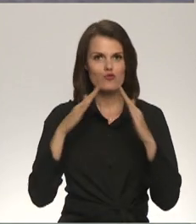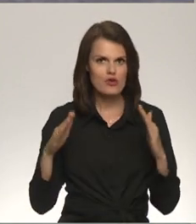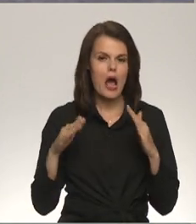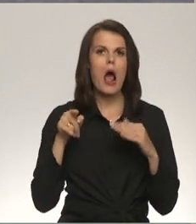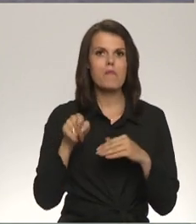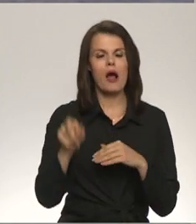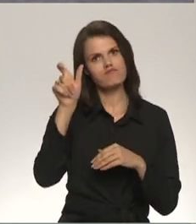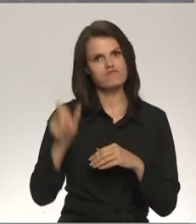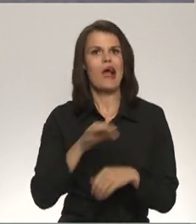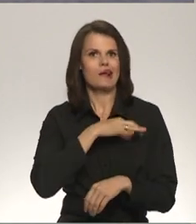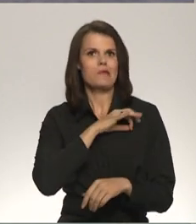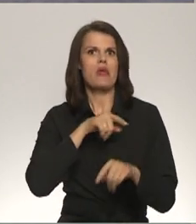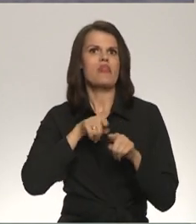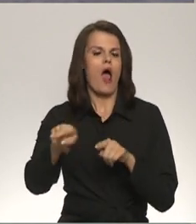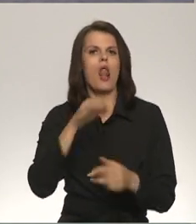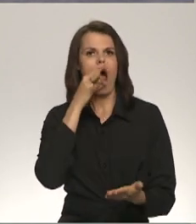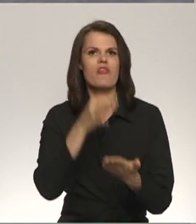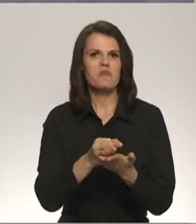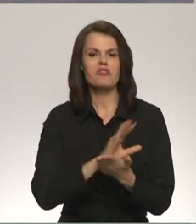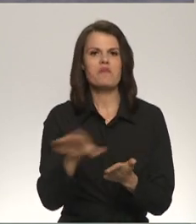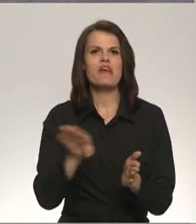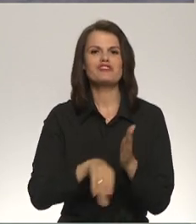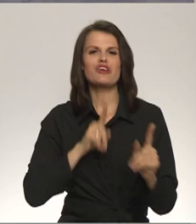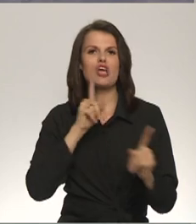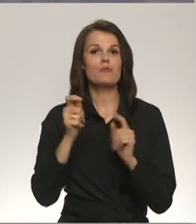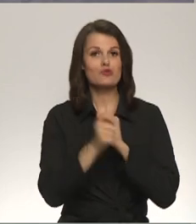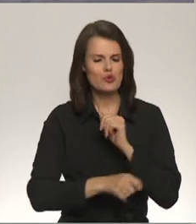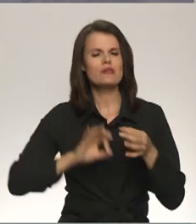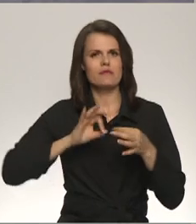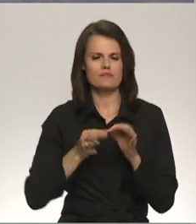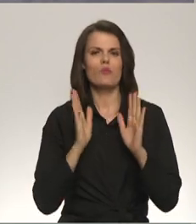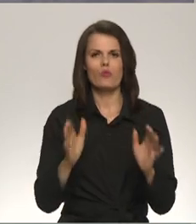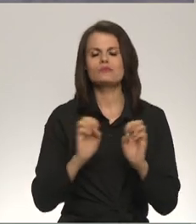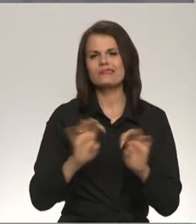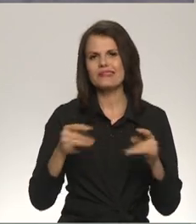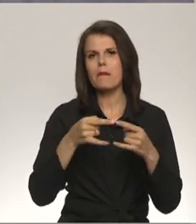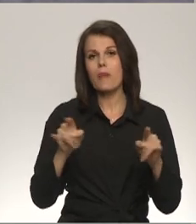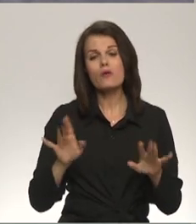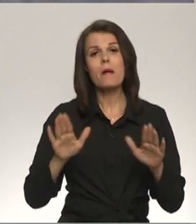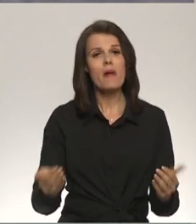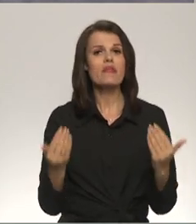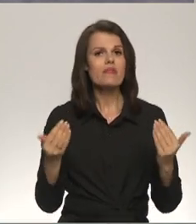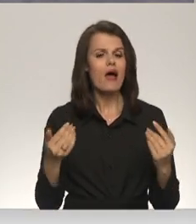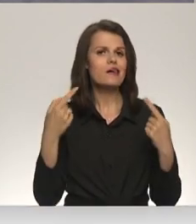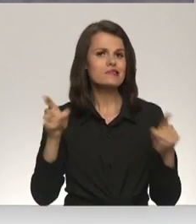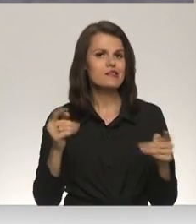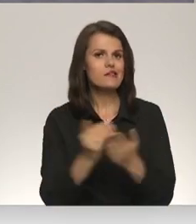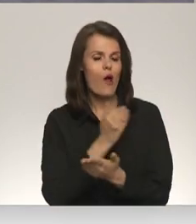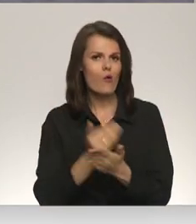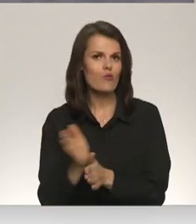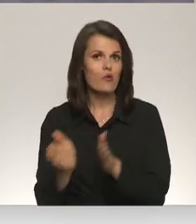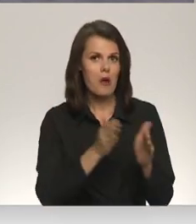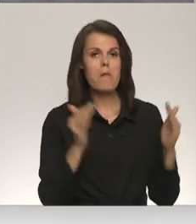ne administratīvie sodi. Plašāk par to šovakar panorāmā, bet nu vēl citas aktualitātes. Mājokļu tirgu novērojams